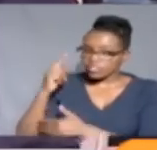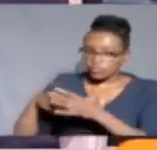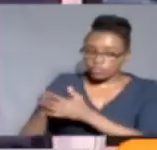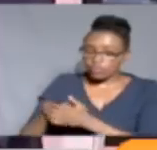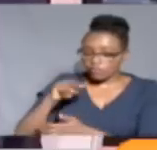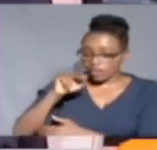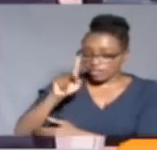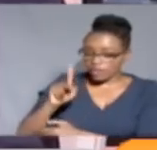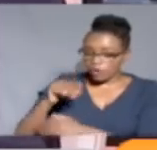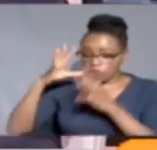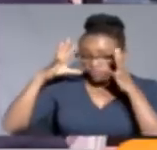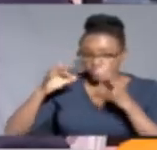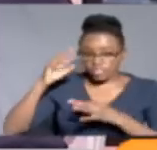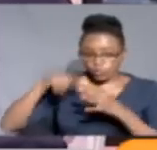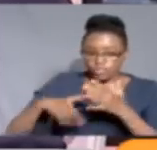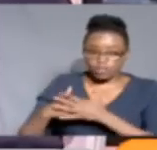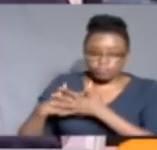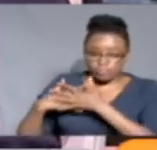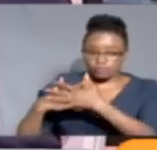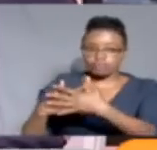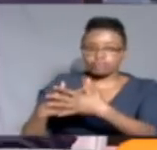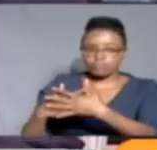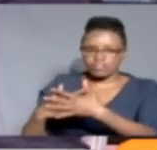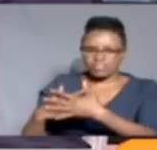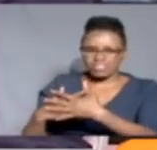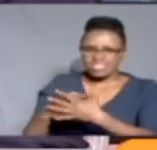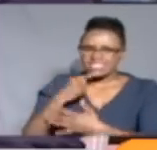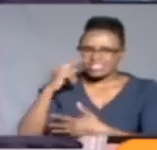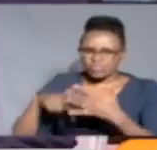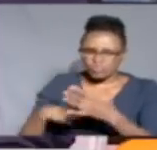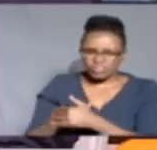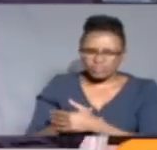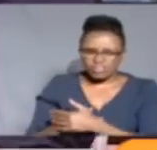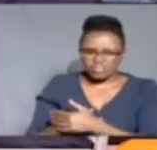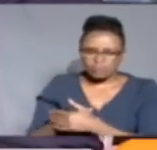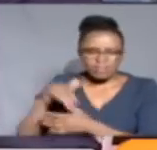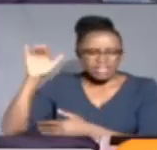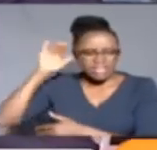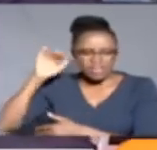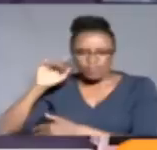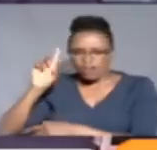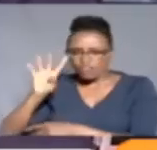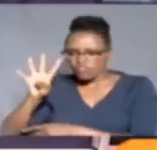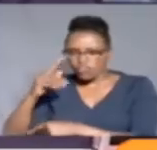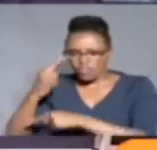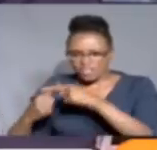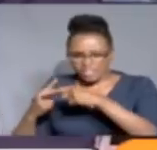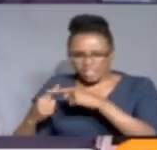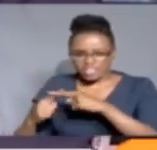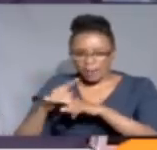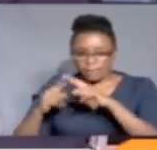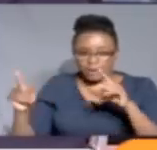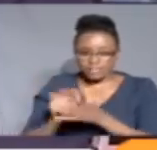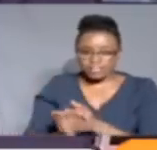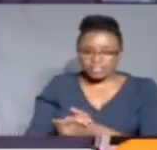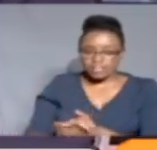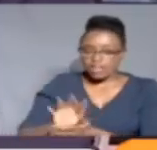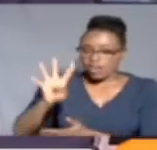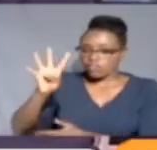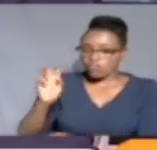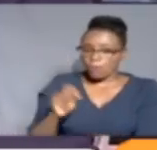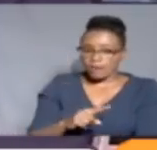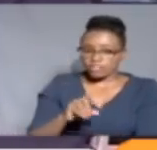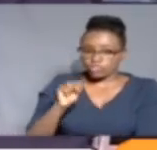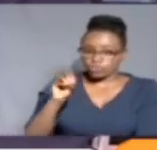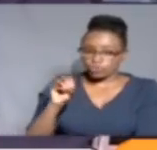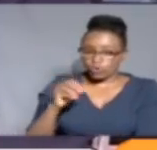James tumerule kwamba utafungwa alisema mwaka nilisikia kama ni mwaka 4 lakini ilikuwa ni mwezi 4. Okay.